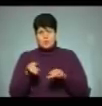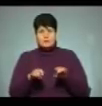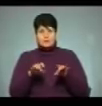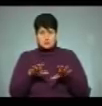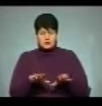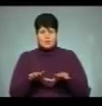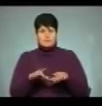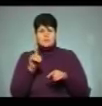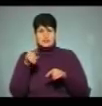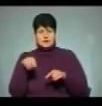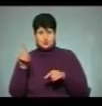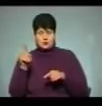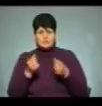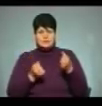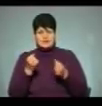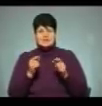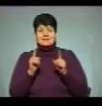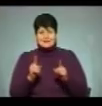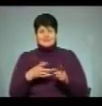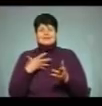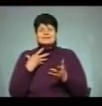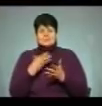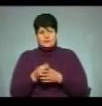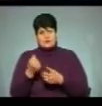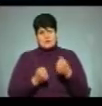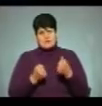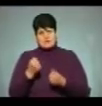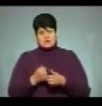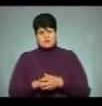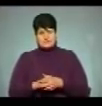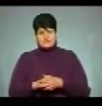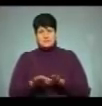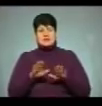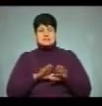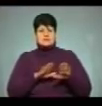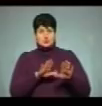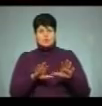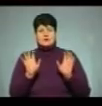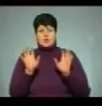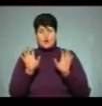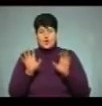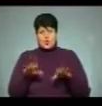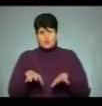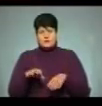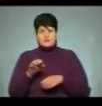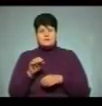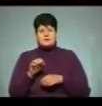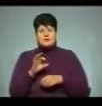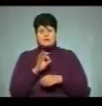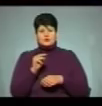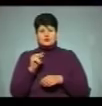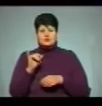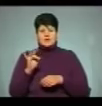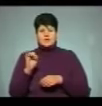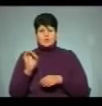номер транспортного засобу і порушення тільки власного автомобіля. Заступник голови автомобільного клубу «Стрітер Тернопіль» Олександр Чурілов каже, члени